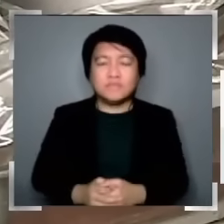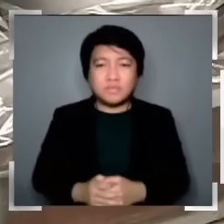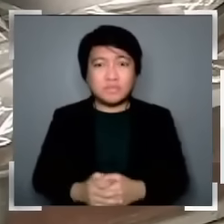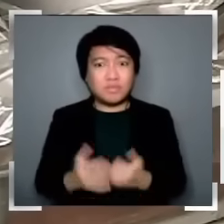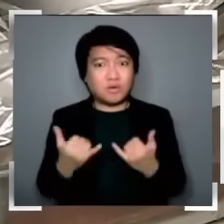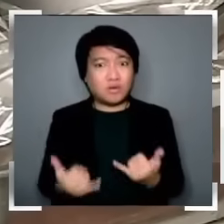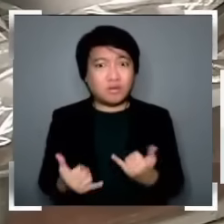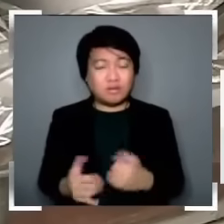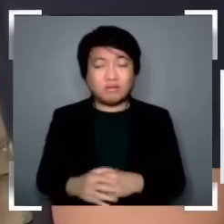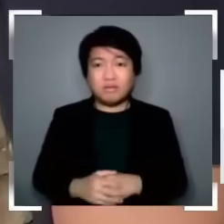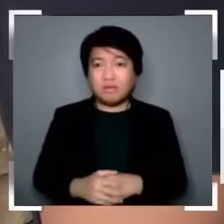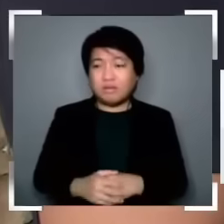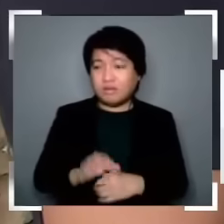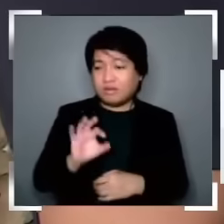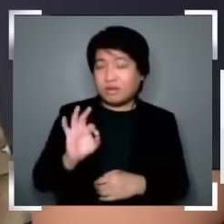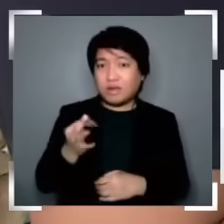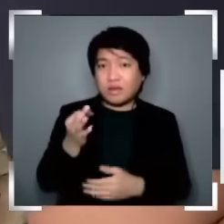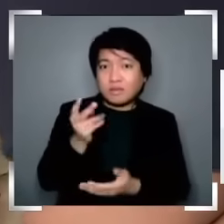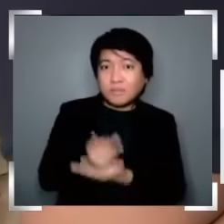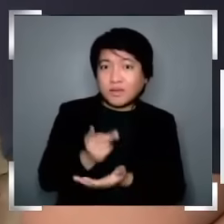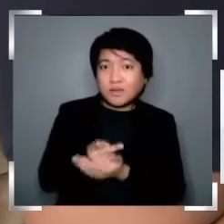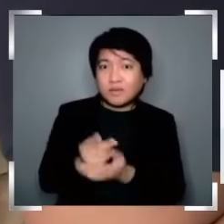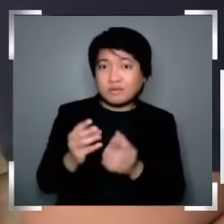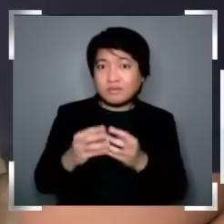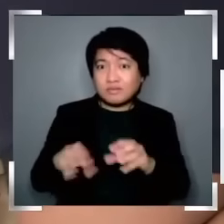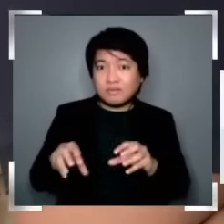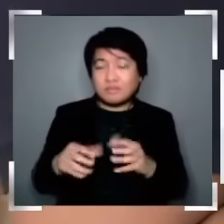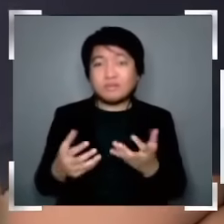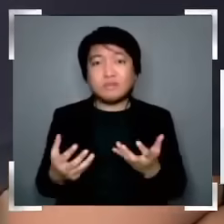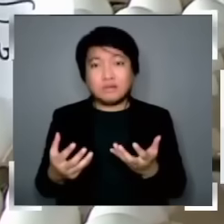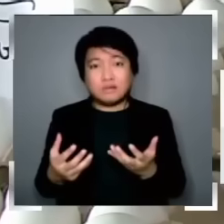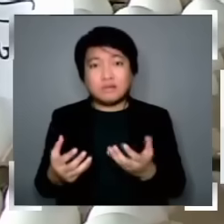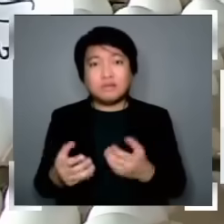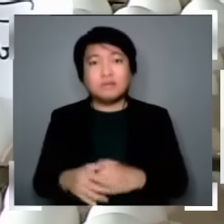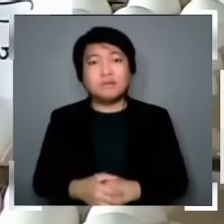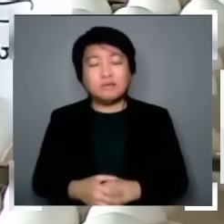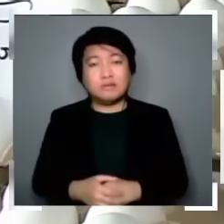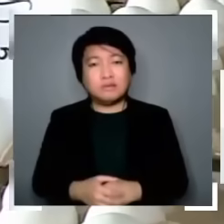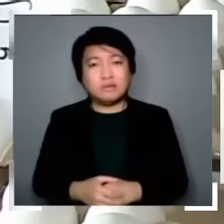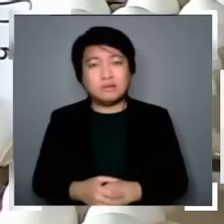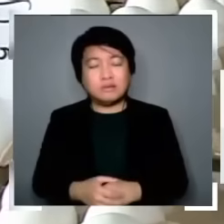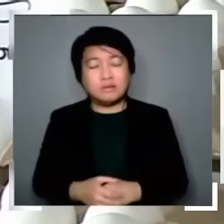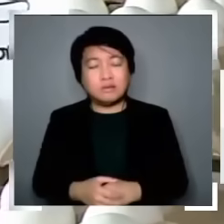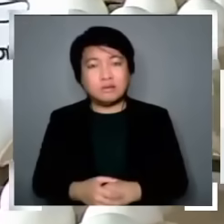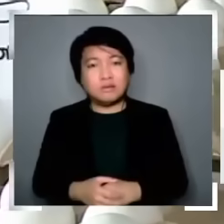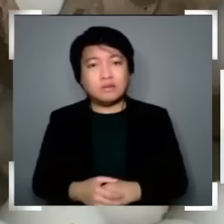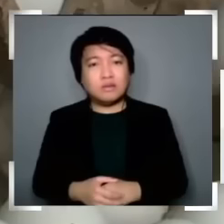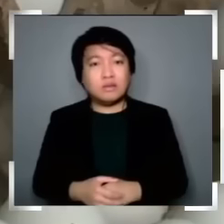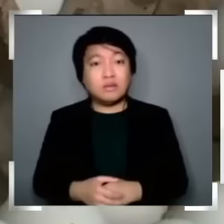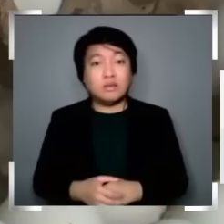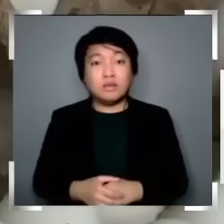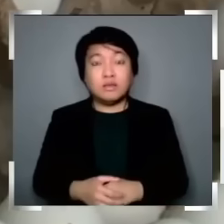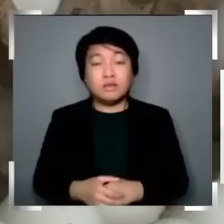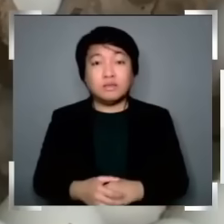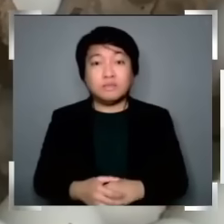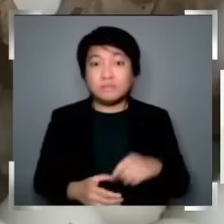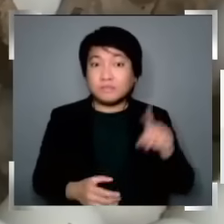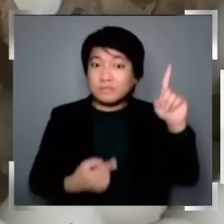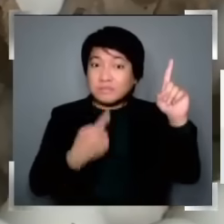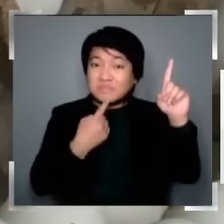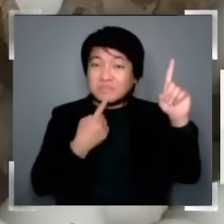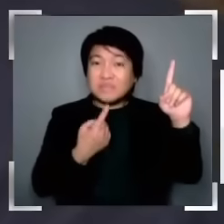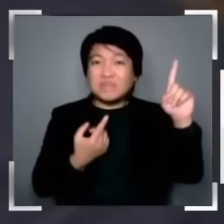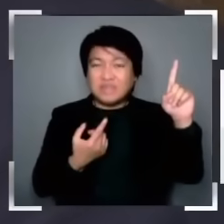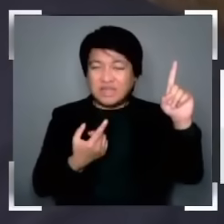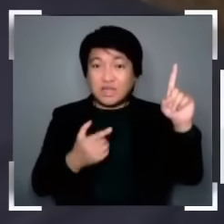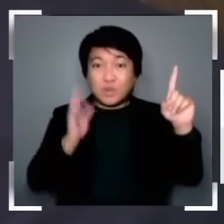pag binenta, 15. Ang egg retailer ng si Rosita, plano na munang tumigil sa pagtitinda ng itlog. Konting kita na lang, i-retail mong